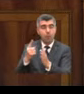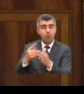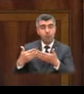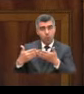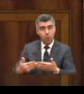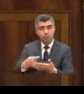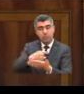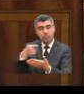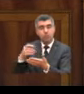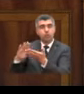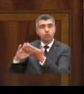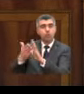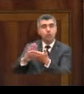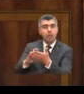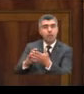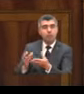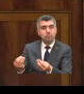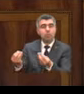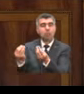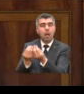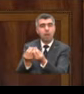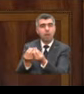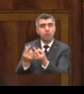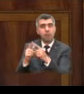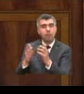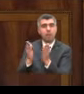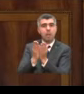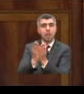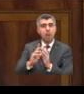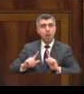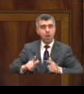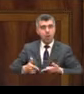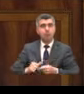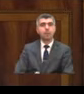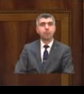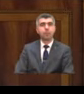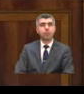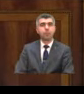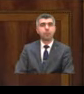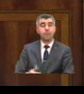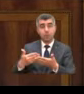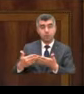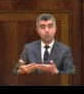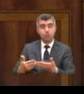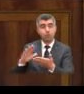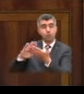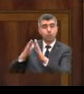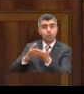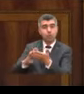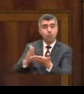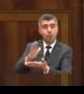اليوم للجمعيات اللي هي شريكه في برنامج دعم تمدرس الاشخاص في وضعيه اعاقه، اللي هاد الجمعيات في